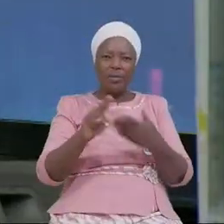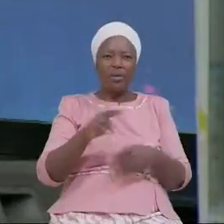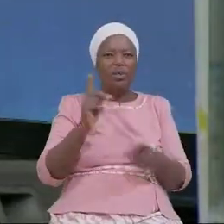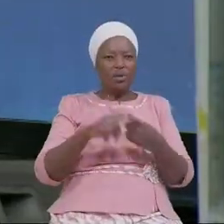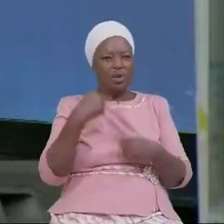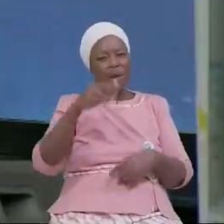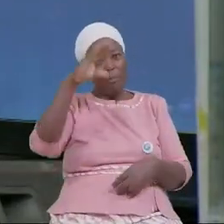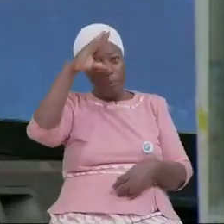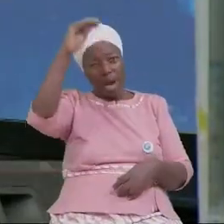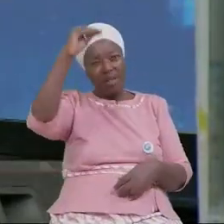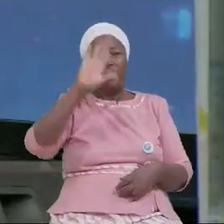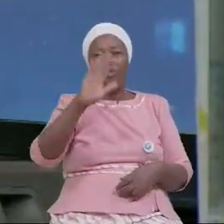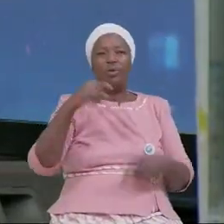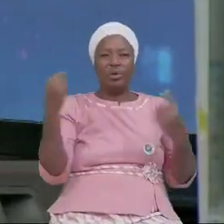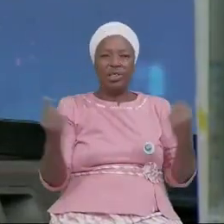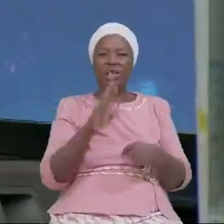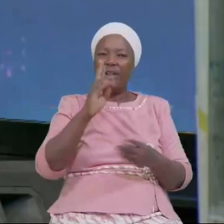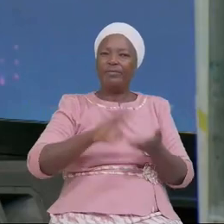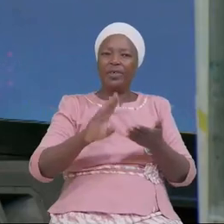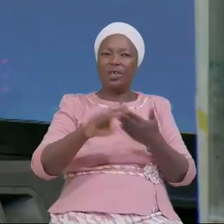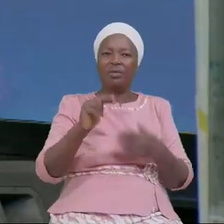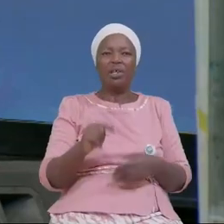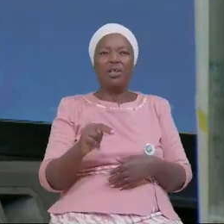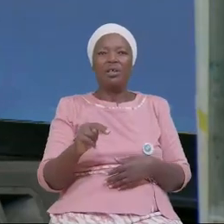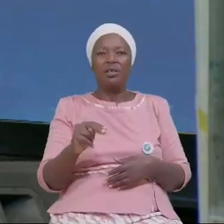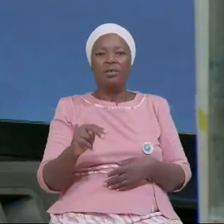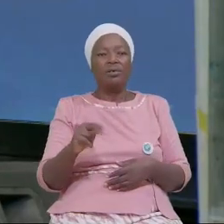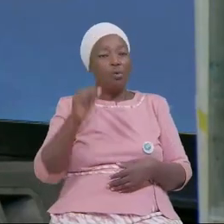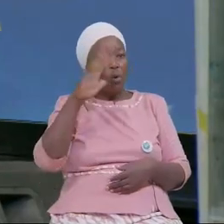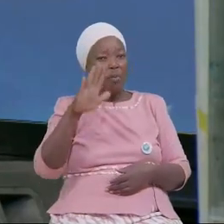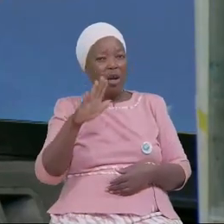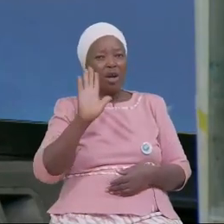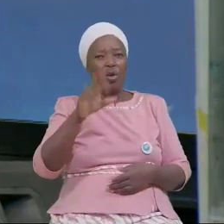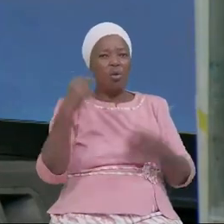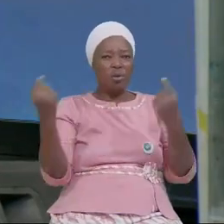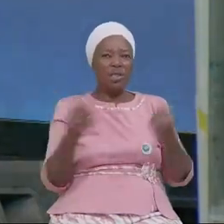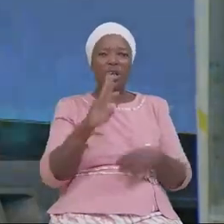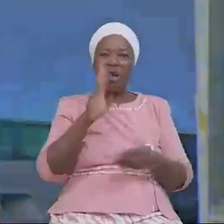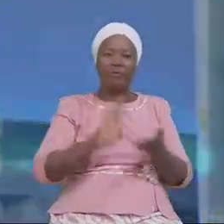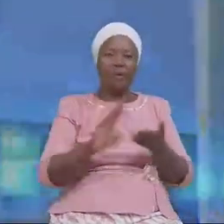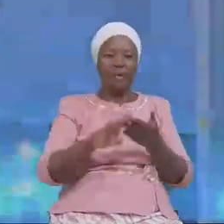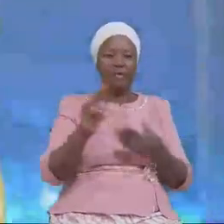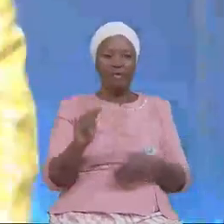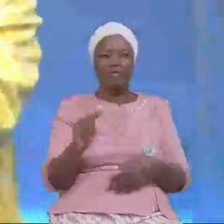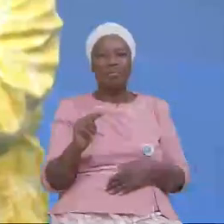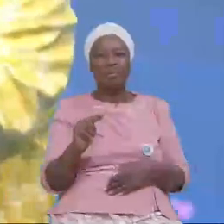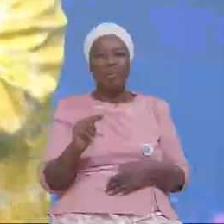dit, homme, tes péchés sont pardonnés. Femme, tes péchés sont pardonnés. Et puis